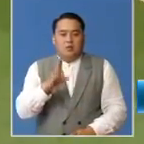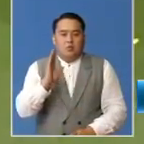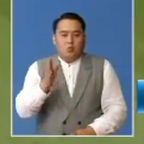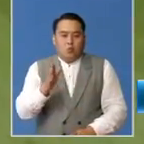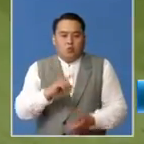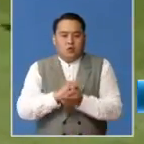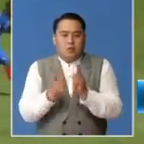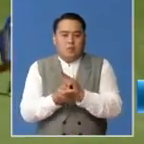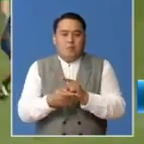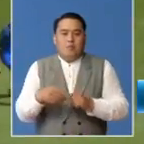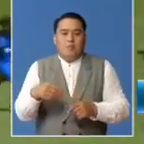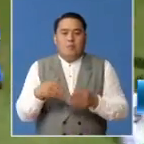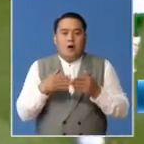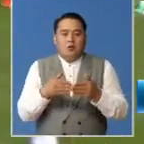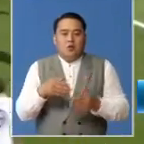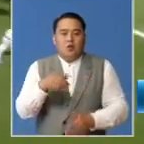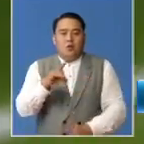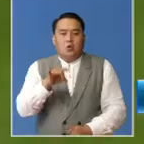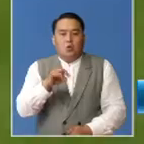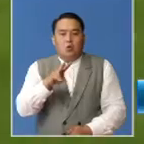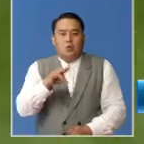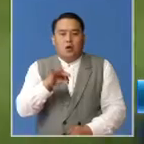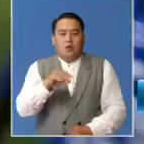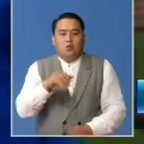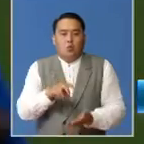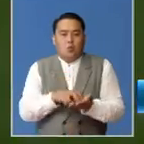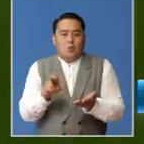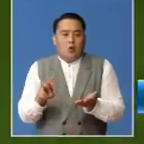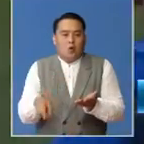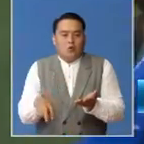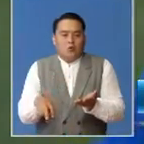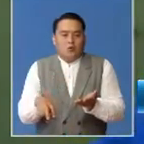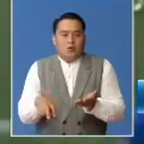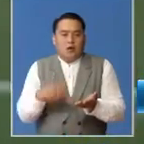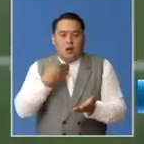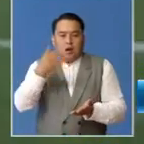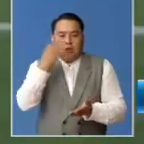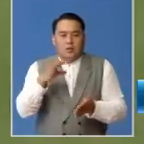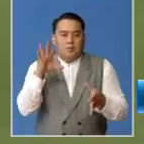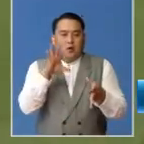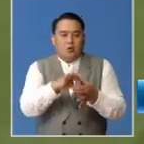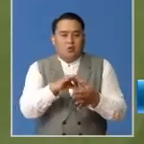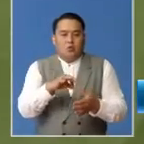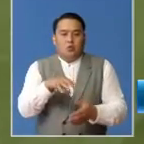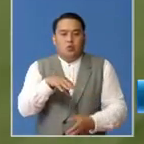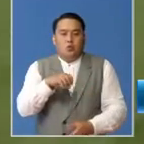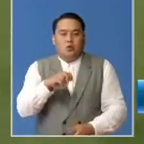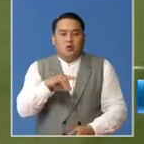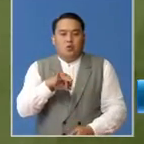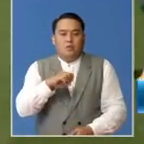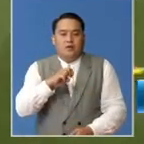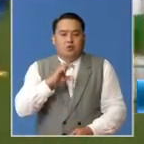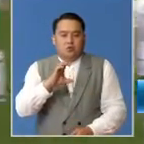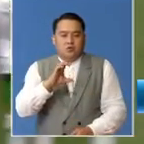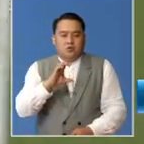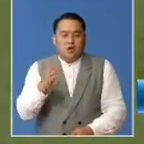станет заменой португальскому форварду Криштиану Роналду, который покинул стан сливочных минувшим летом и присоединился к туринскому «Ювентусу».